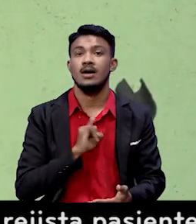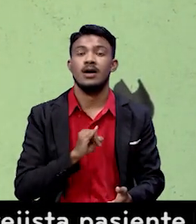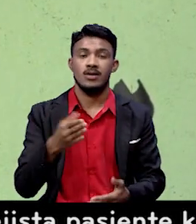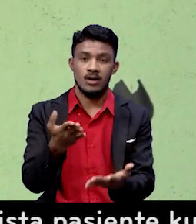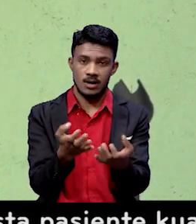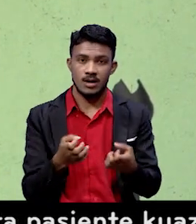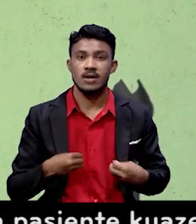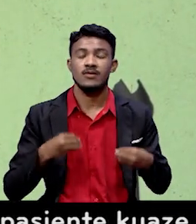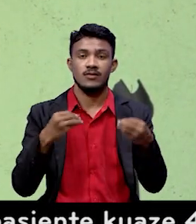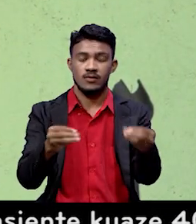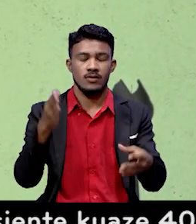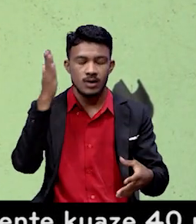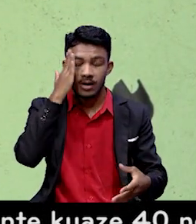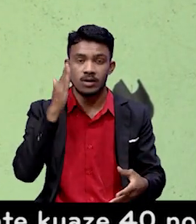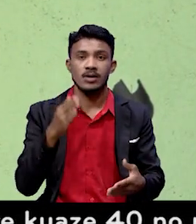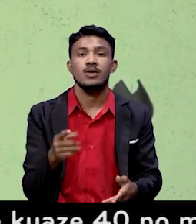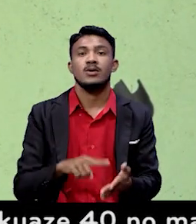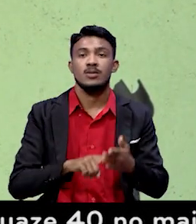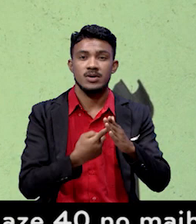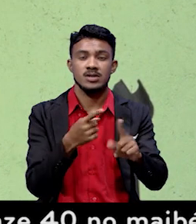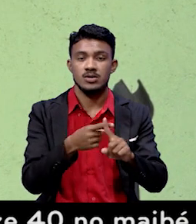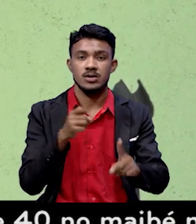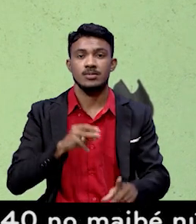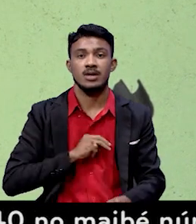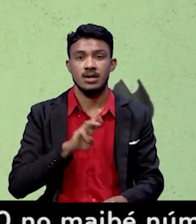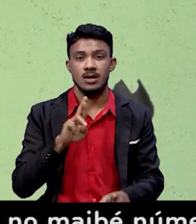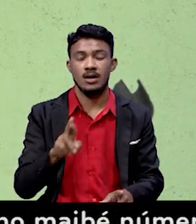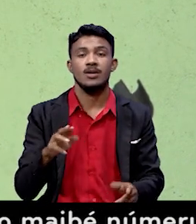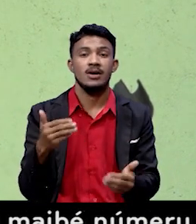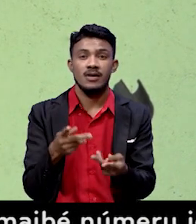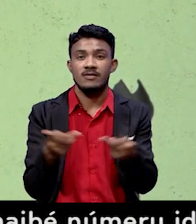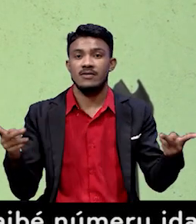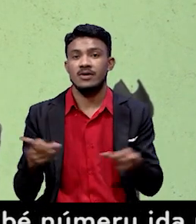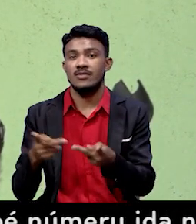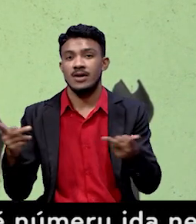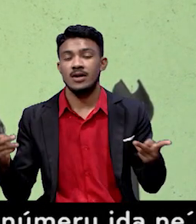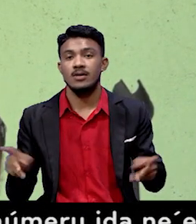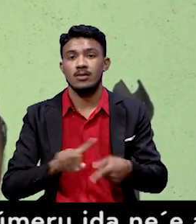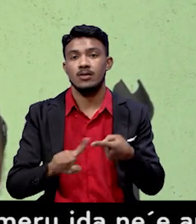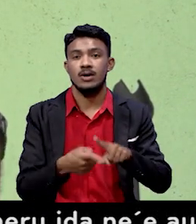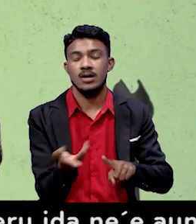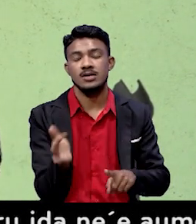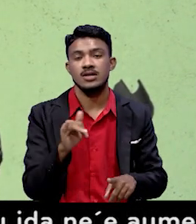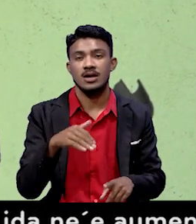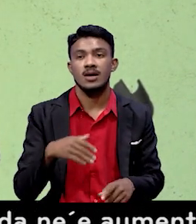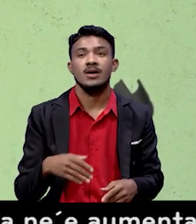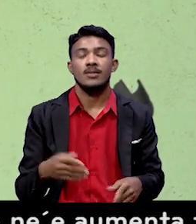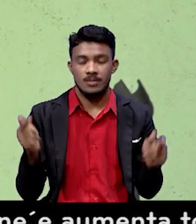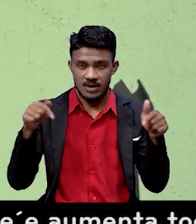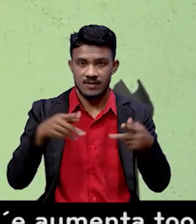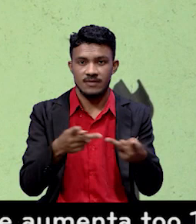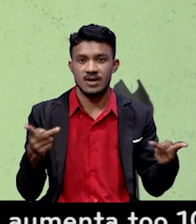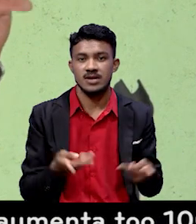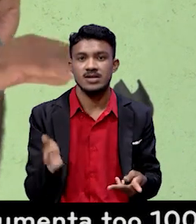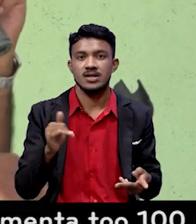apa dibuat nebe hahu si metina ruana? Baya fati-fati. Maluk serne tinggi baya fati. Maya fati sira.